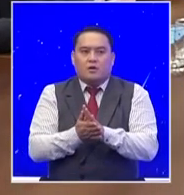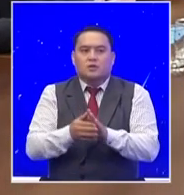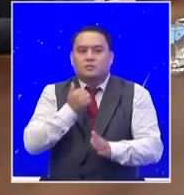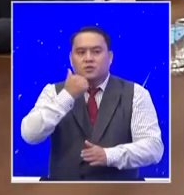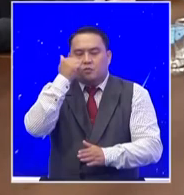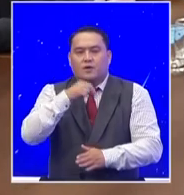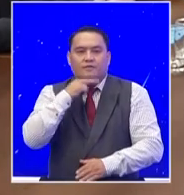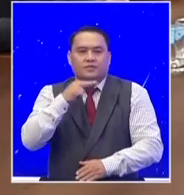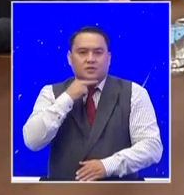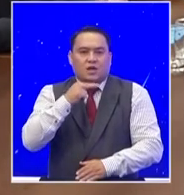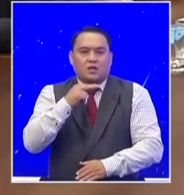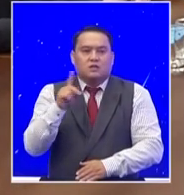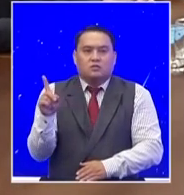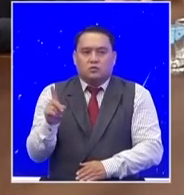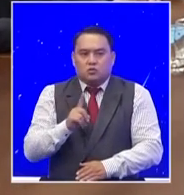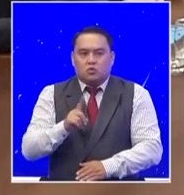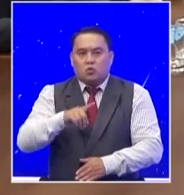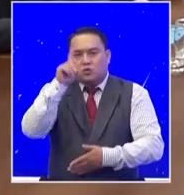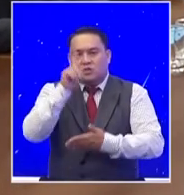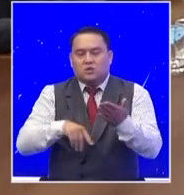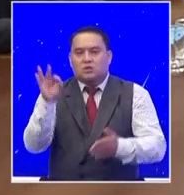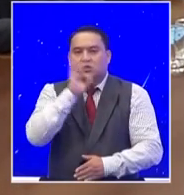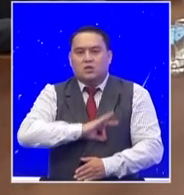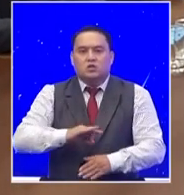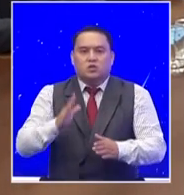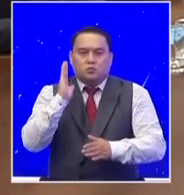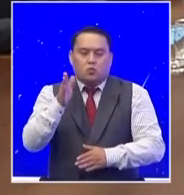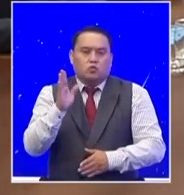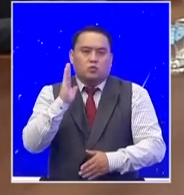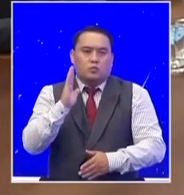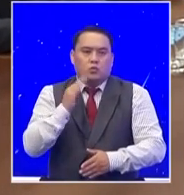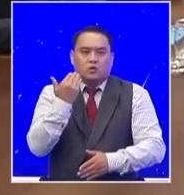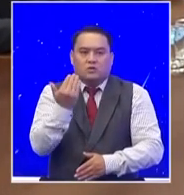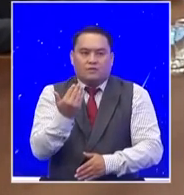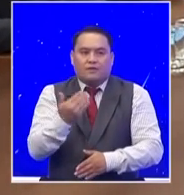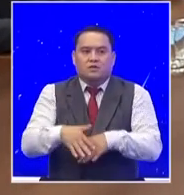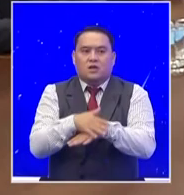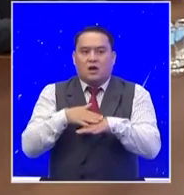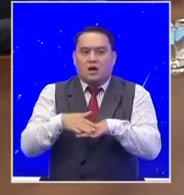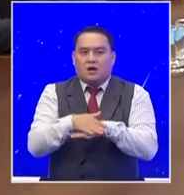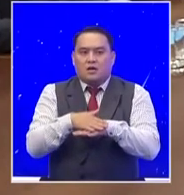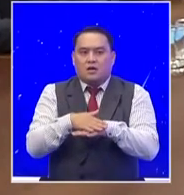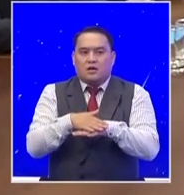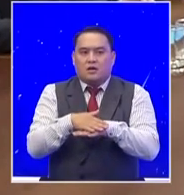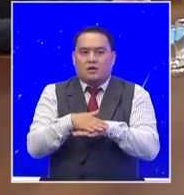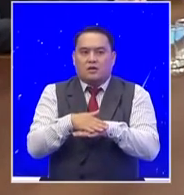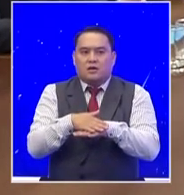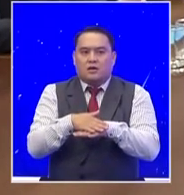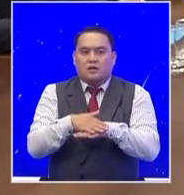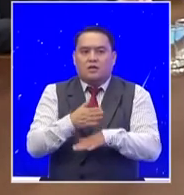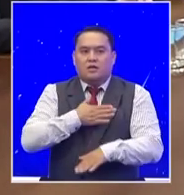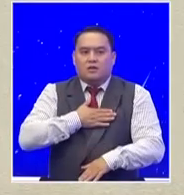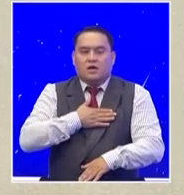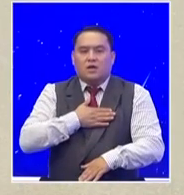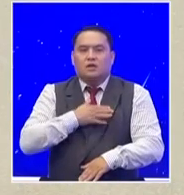очередь здоровья, успехов в работе. Я могу смело сказать, что именно по своей линии, по линии